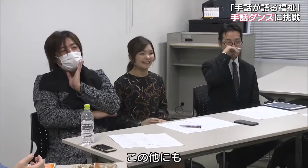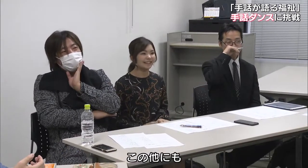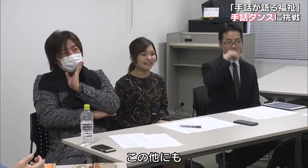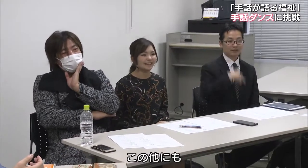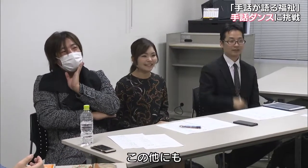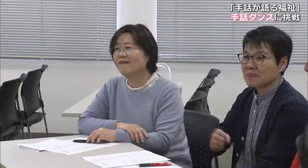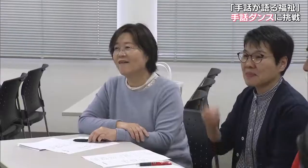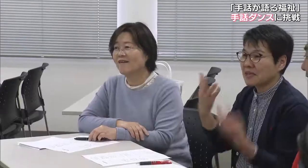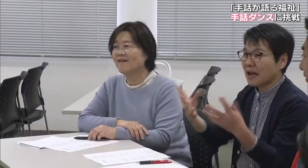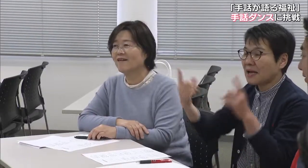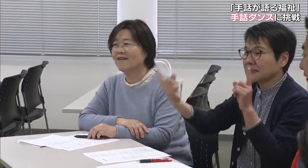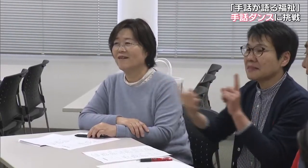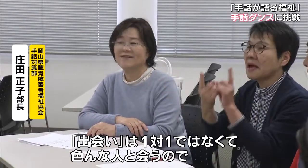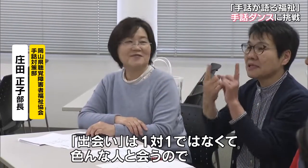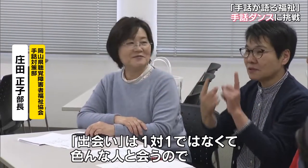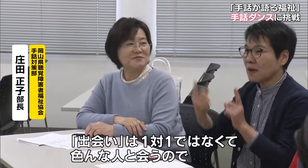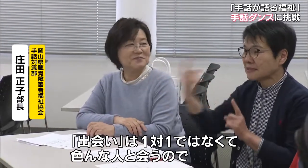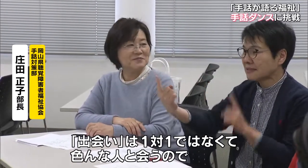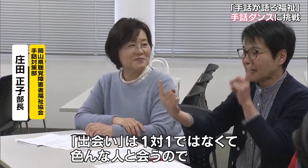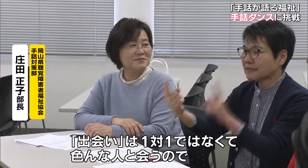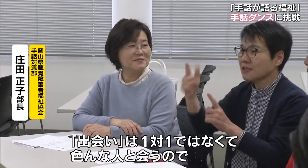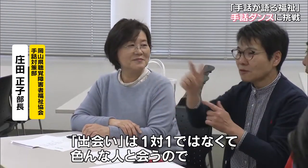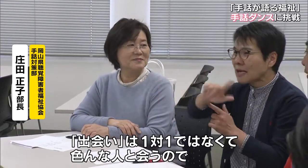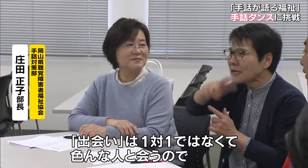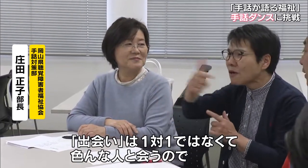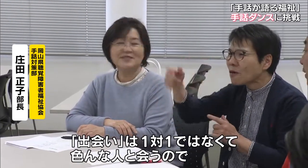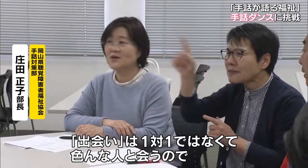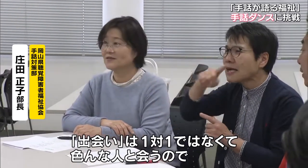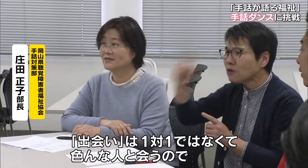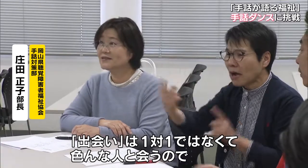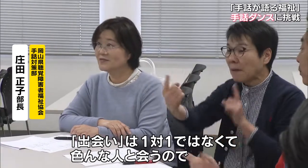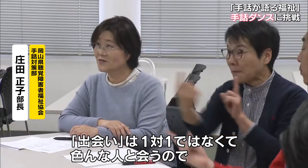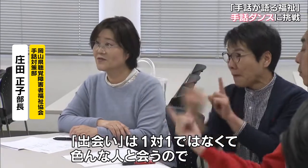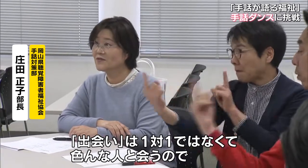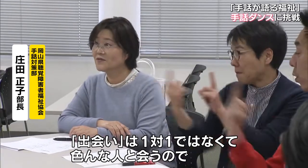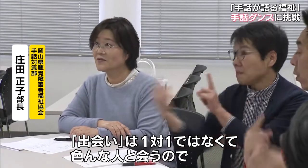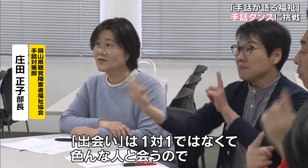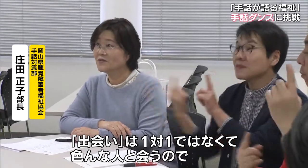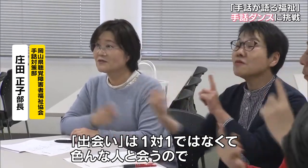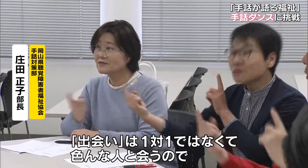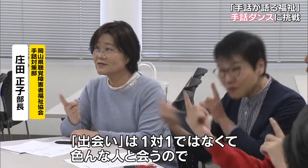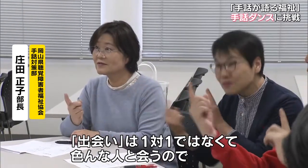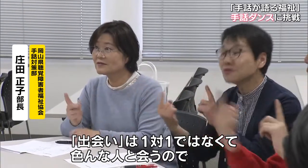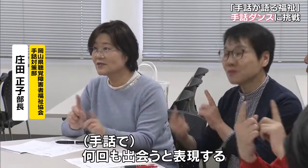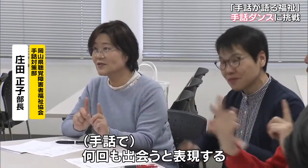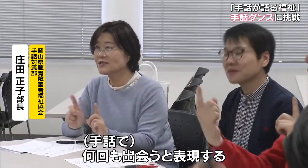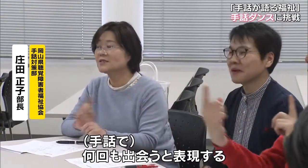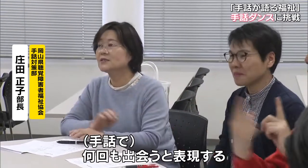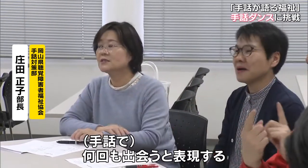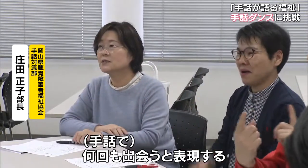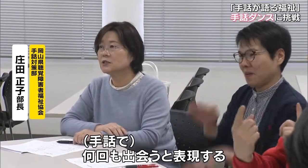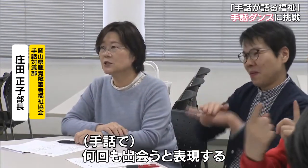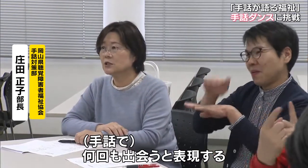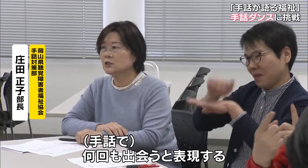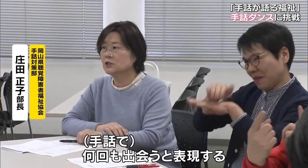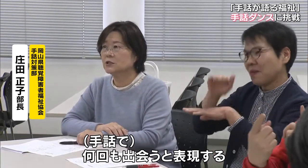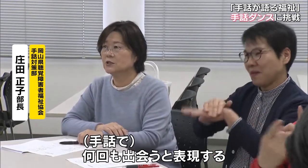この他にも 出会いは1対1ではなくて、いろんな人なので何回